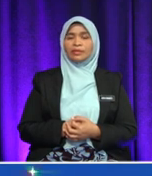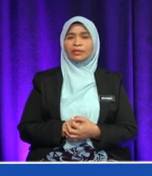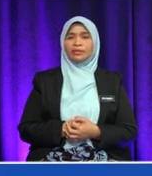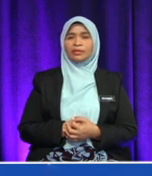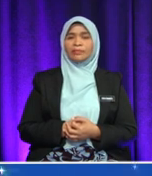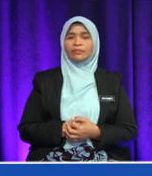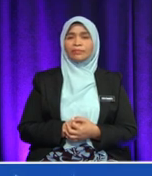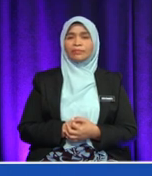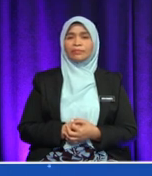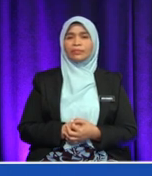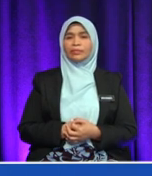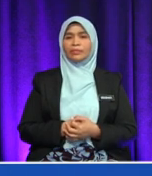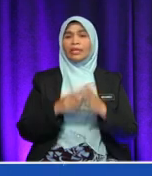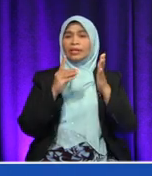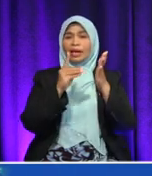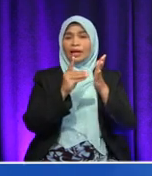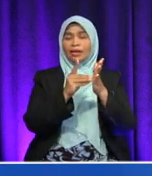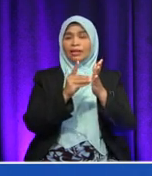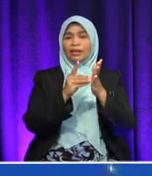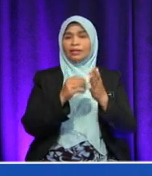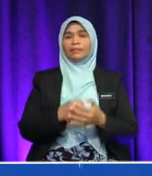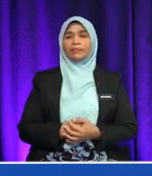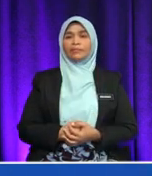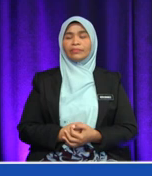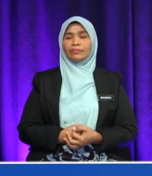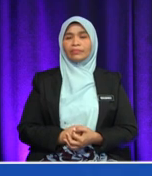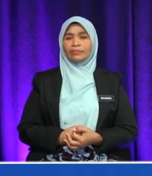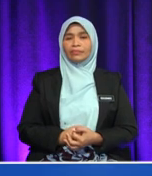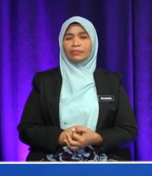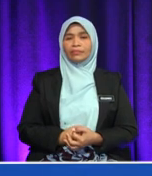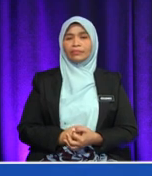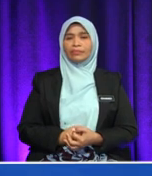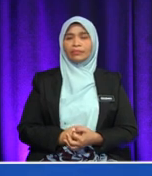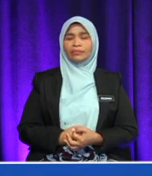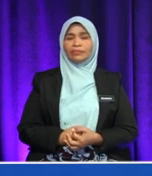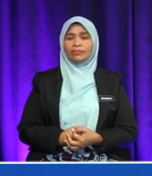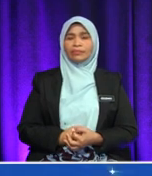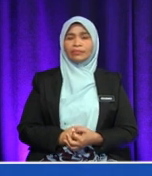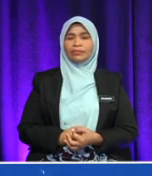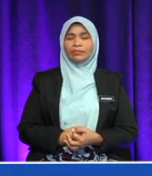dalilnya dalilnya panjang agaknya dari panjang ya